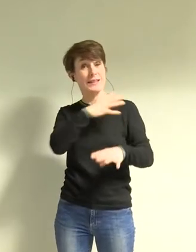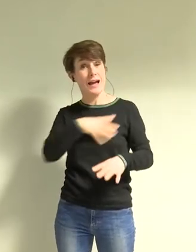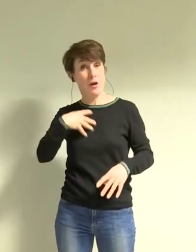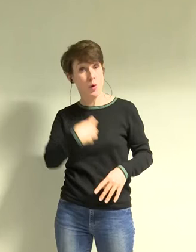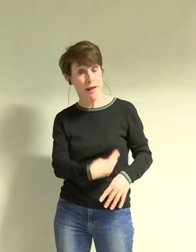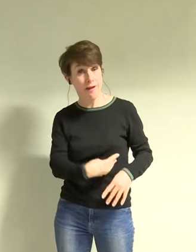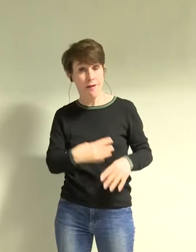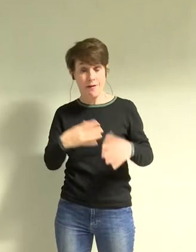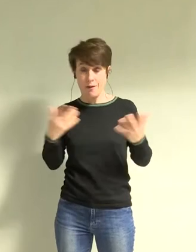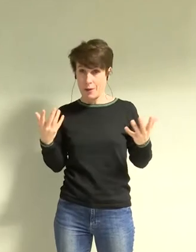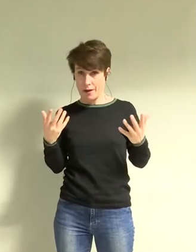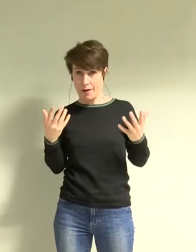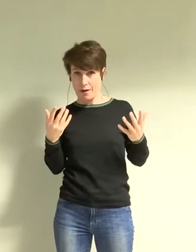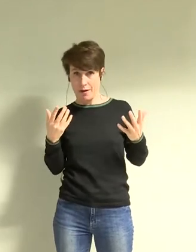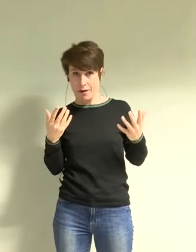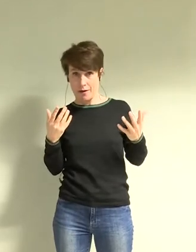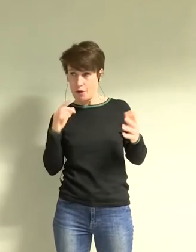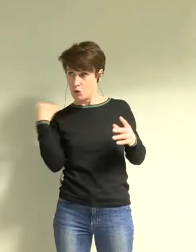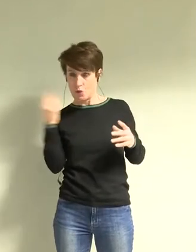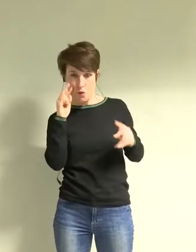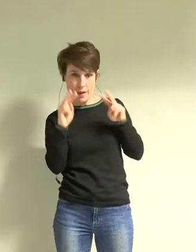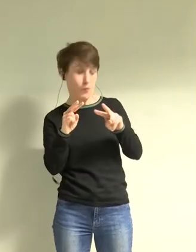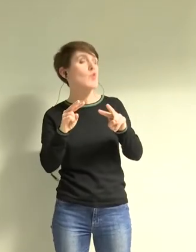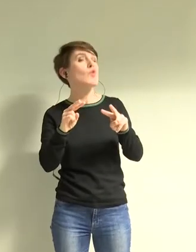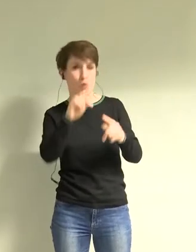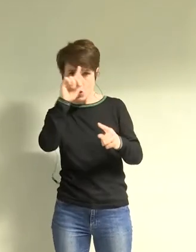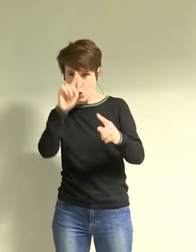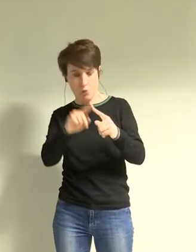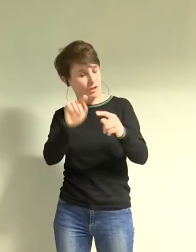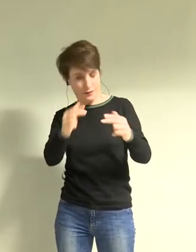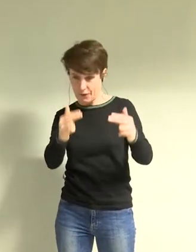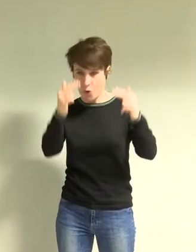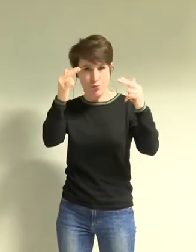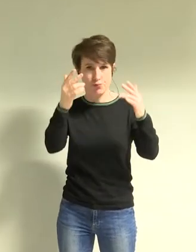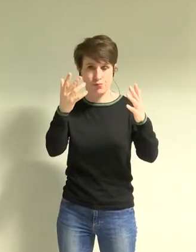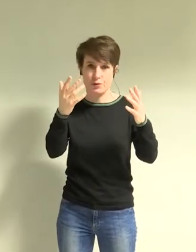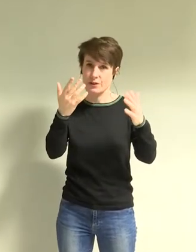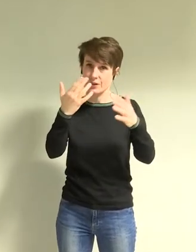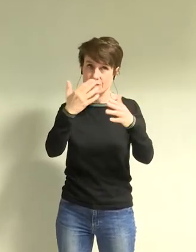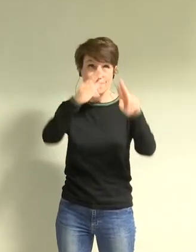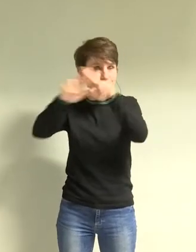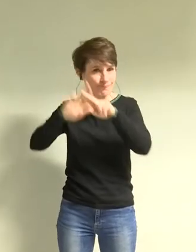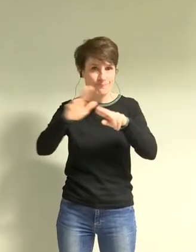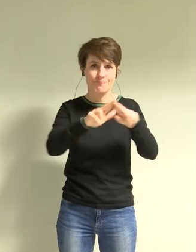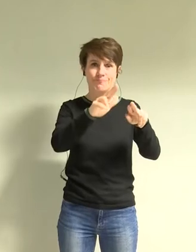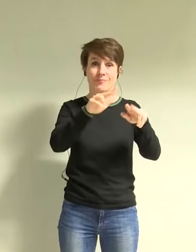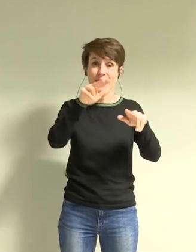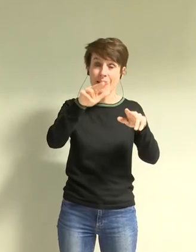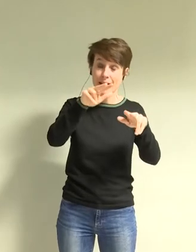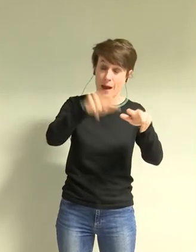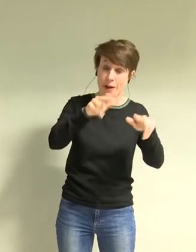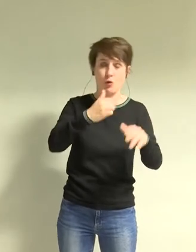compris l'enjeu d'avoir des habitations forte dans le privé pour permettre à des propriétaires occupants